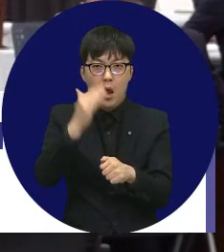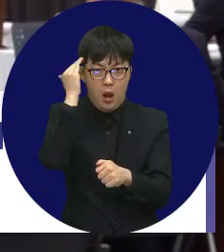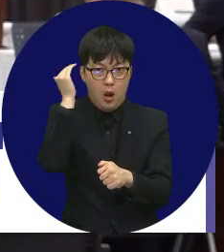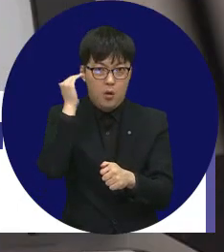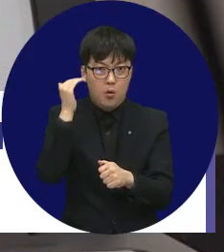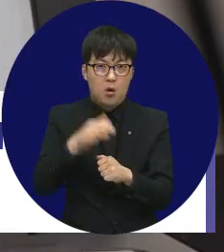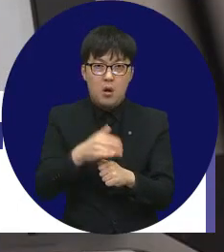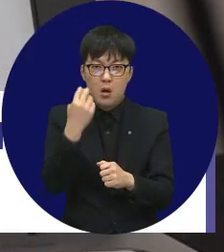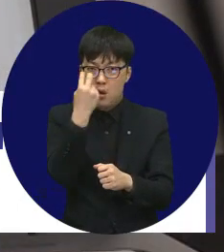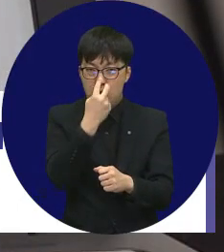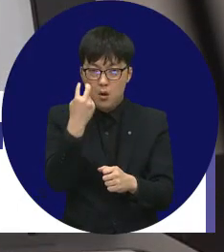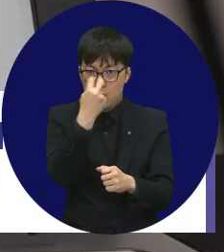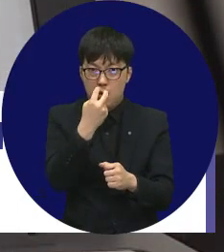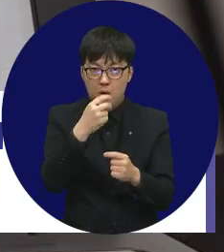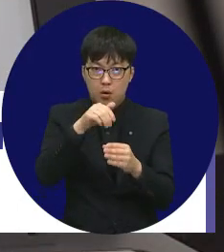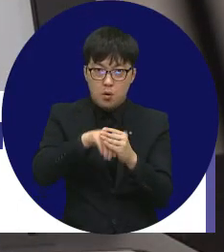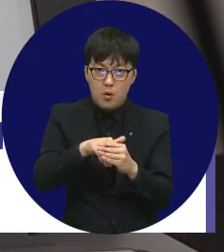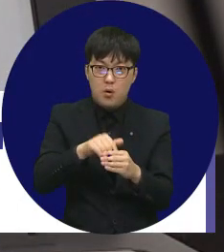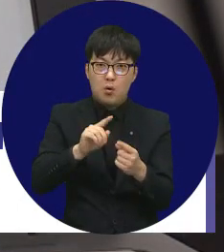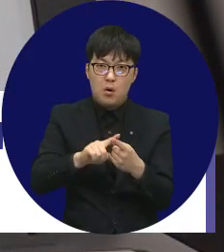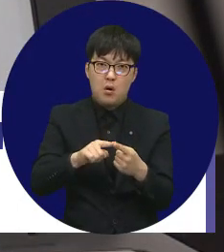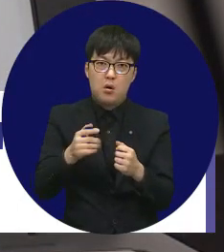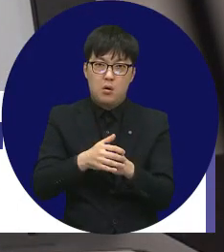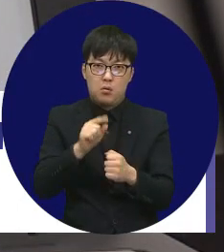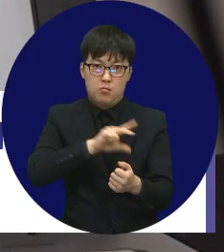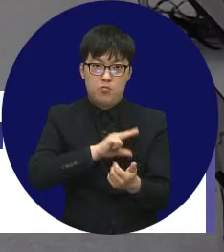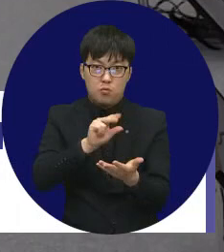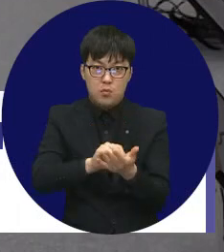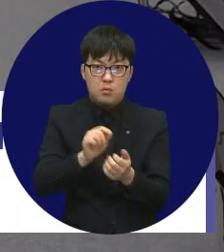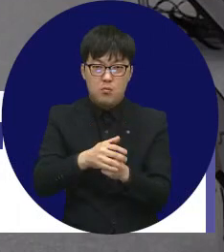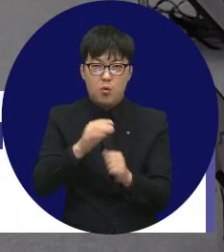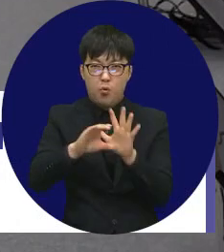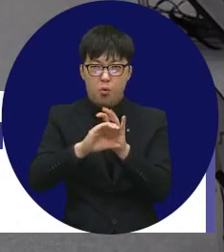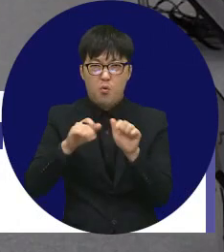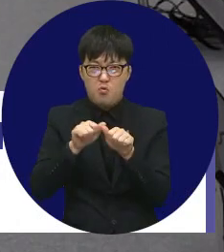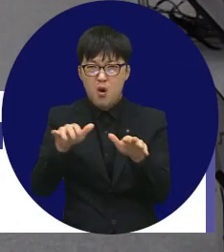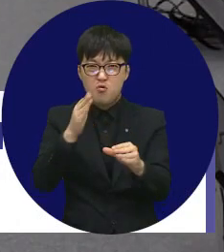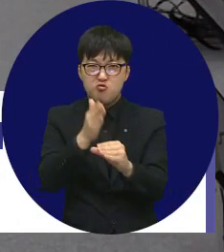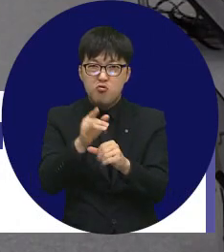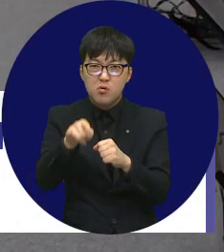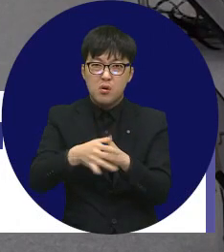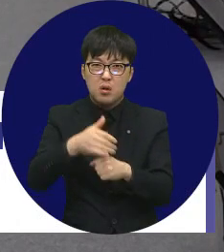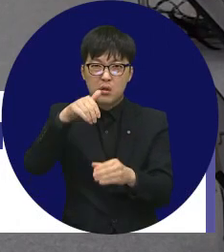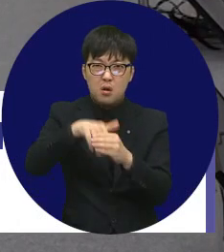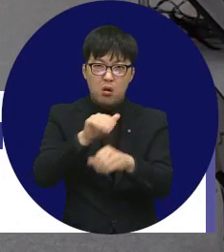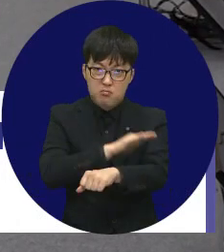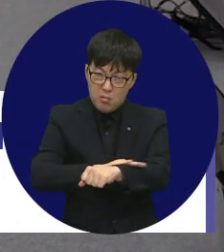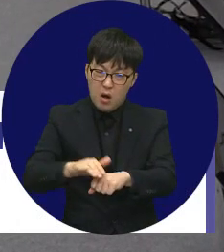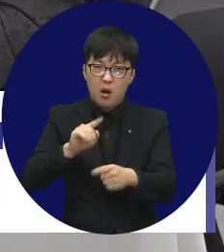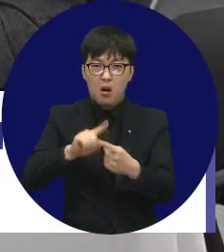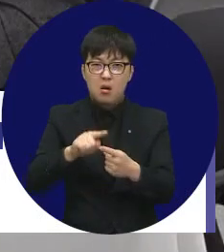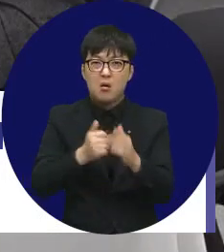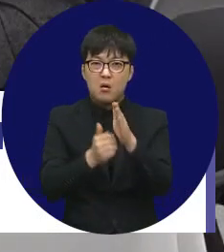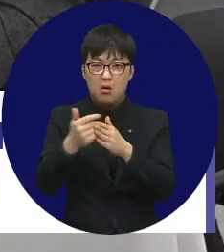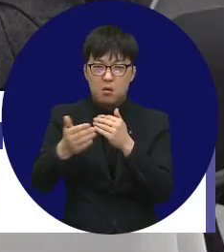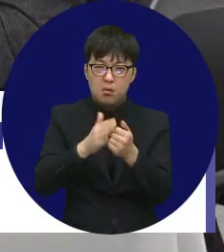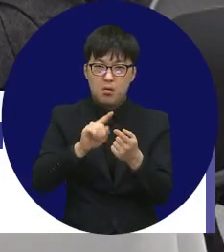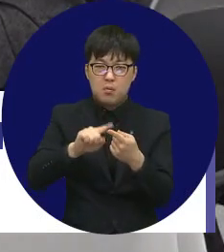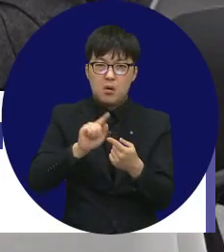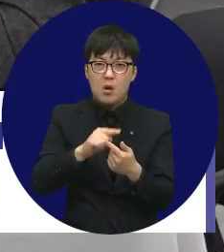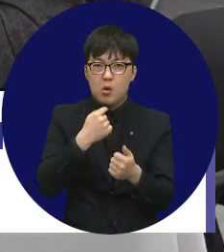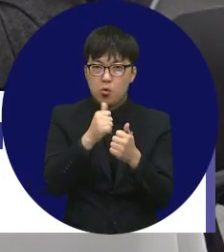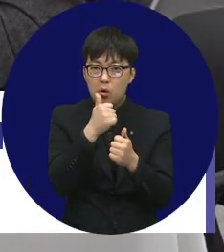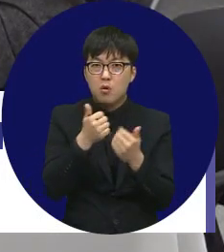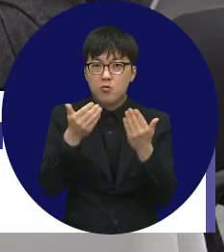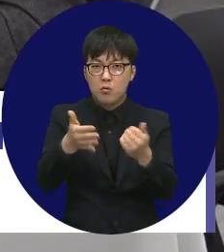관리를 주제로 코로나 확산 위기 속에서 국회의원 선거를 성공적으로 관리한 대한민국의 경험을 소개하고 이를 활용할 수 있는